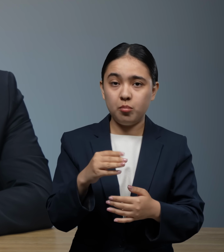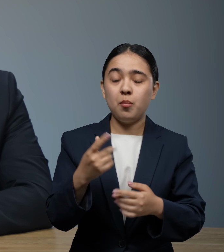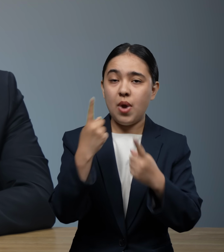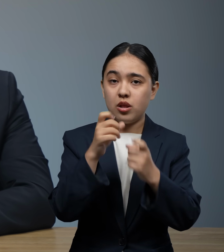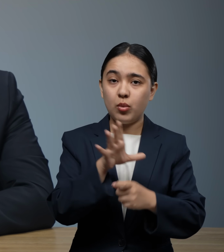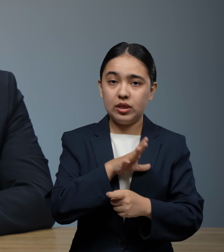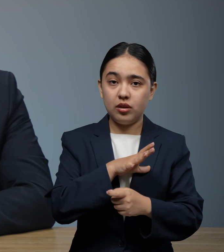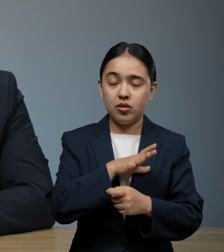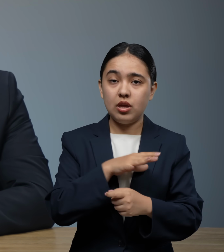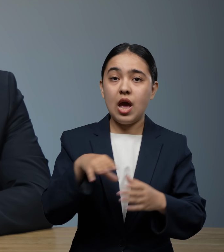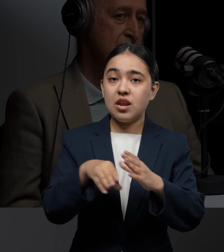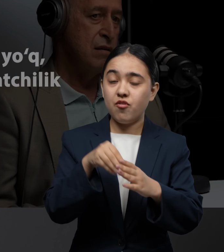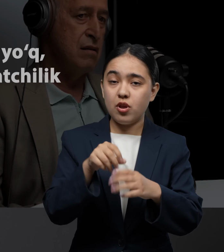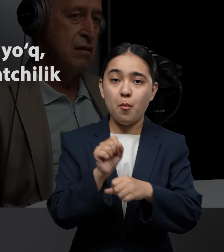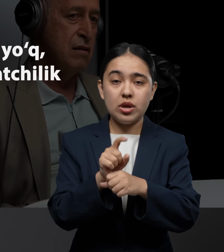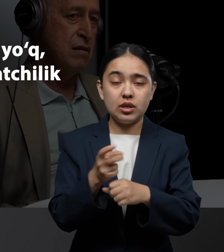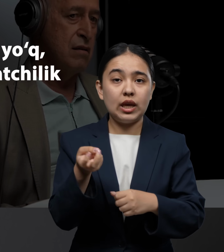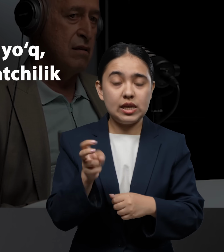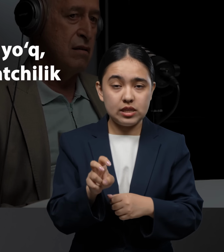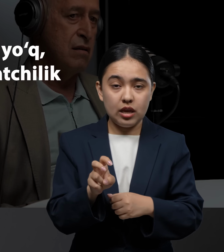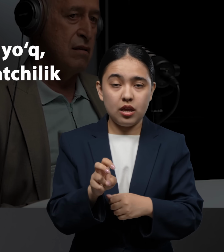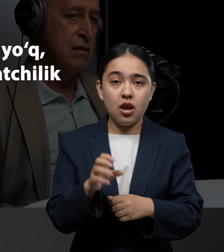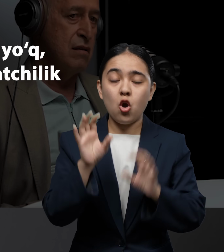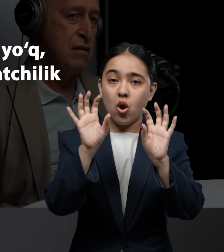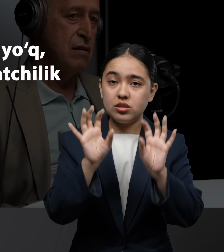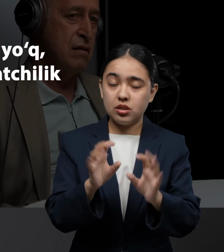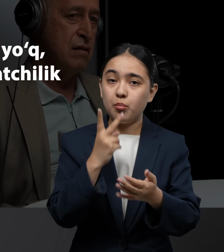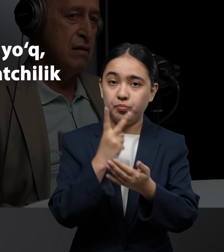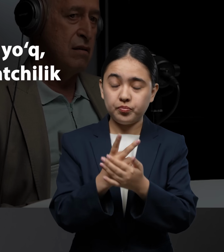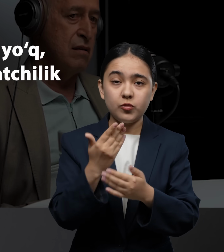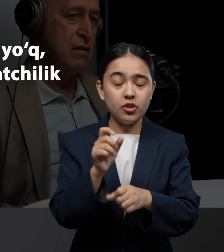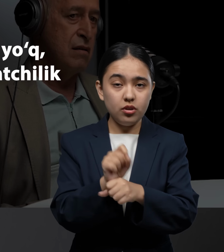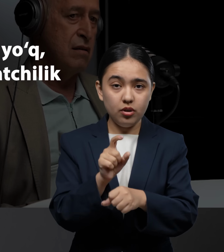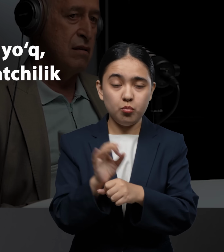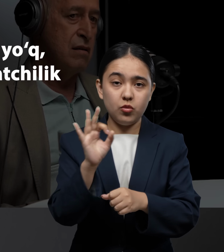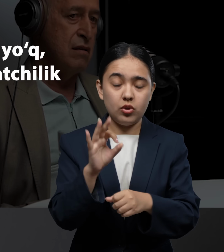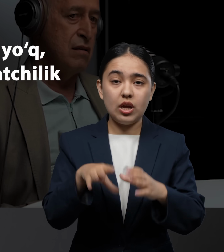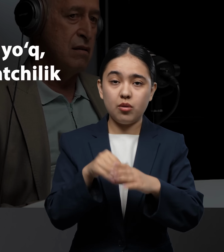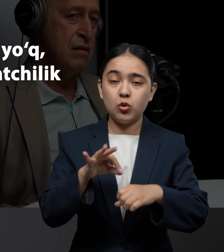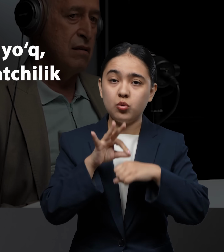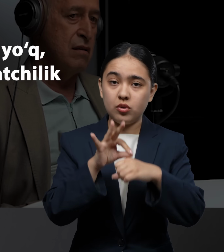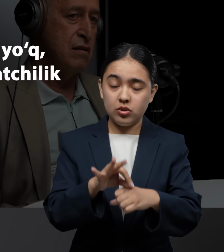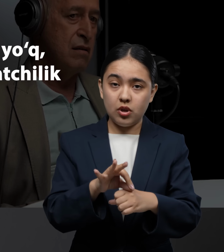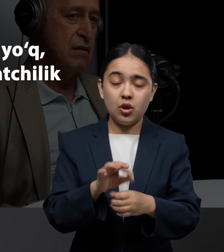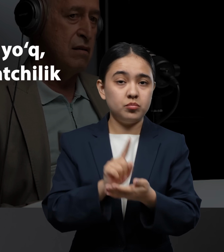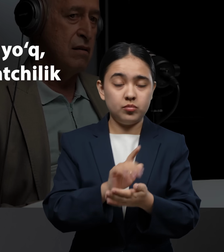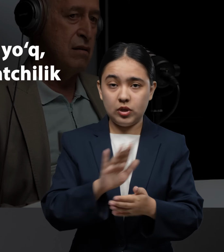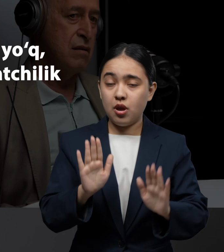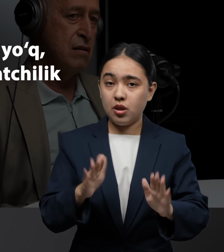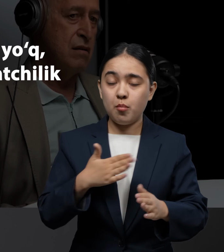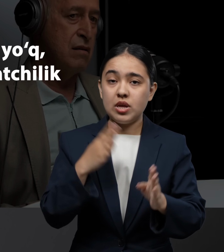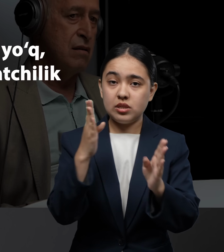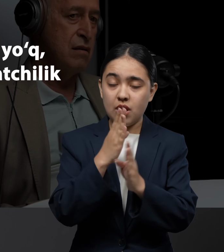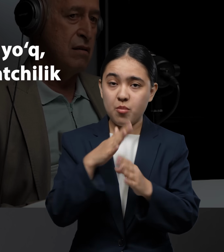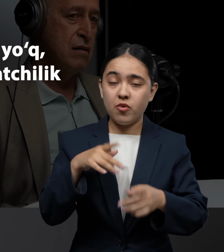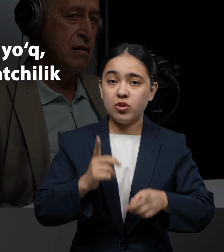Qosim To'xtaxonov ma'lum qildi. Referendum masalasiga kelsak, konstitutsiyamizga ko'ra bu masalalar bo'yicha referendum o'tkazishga hojat